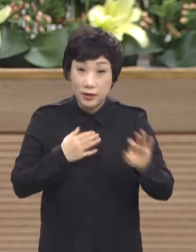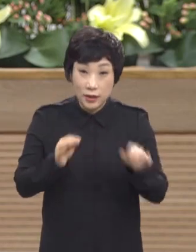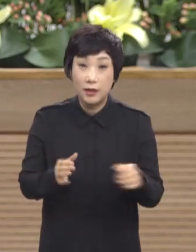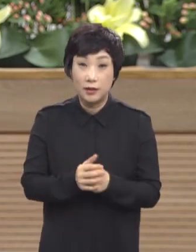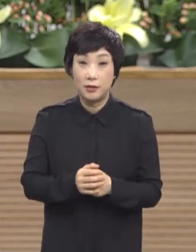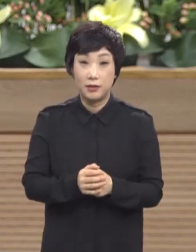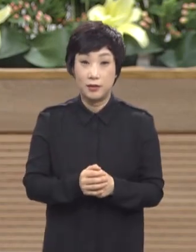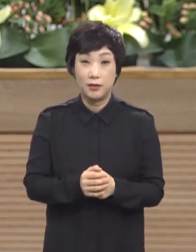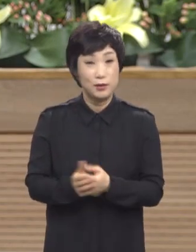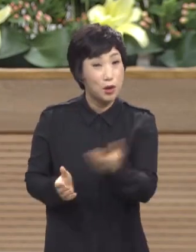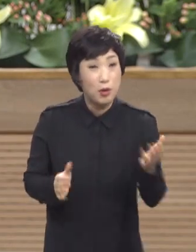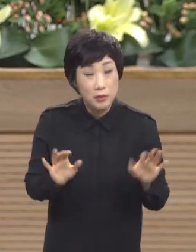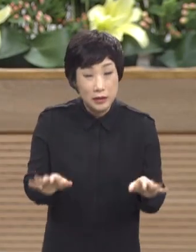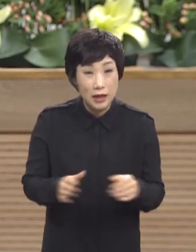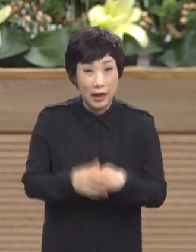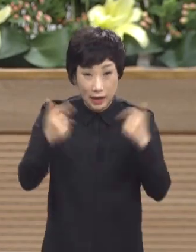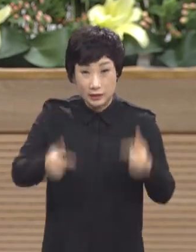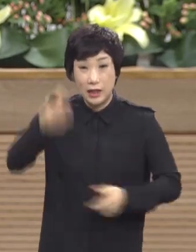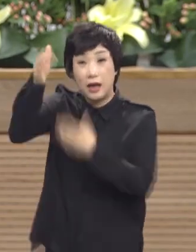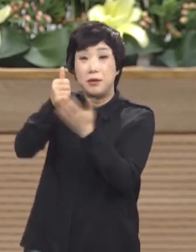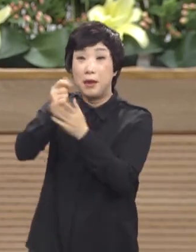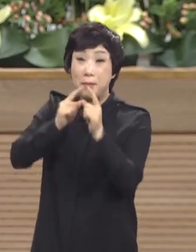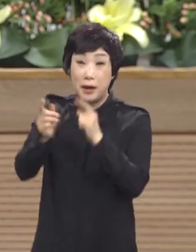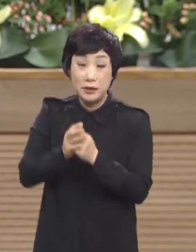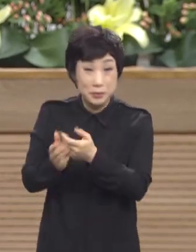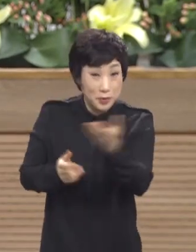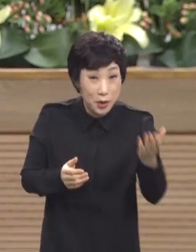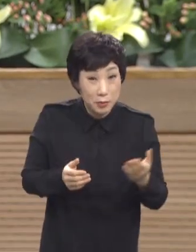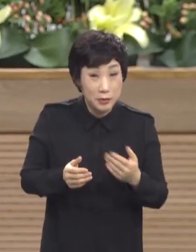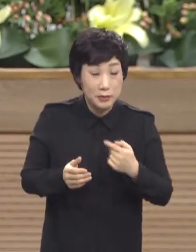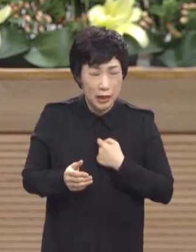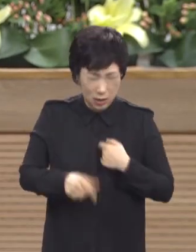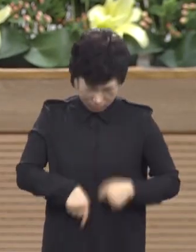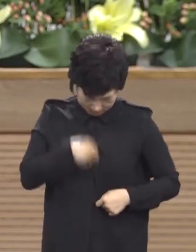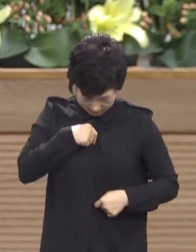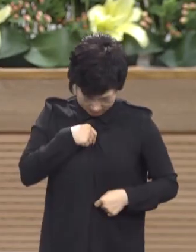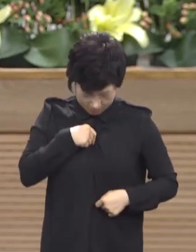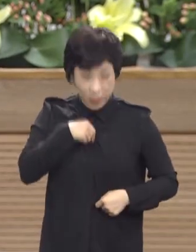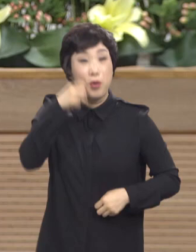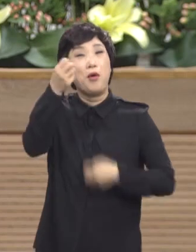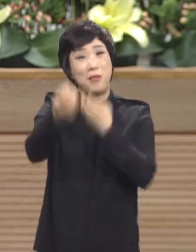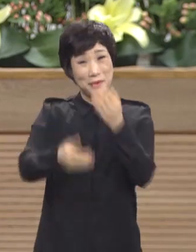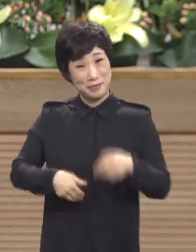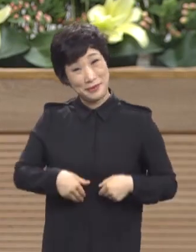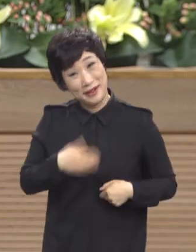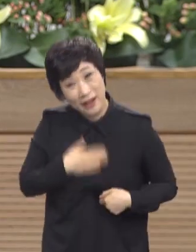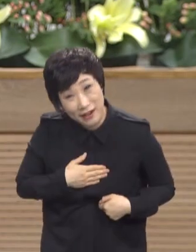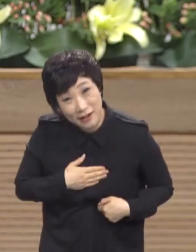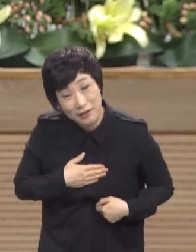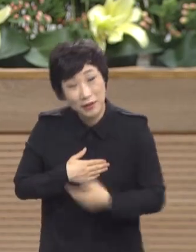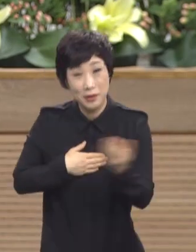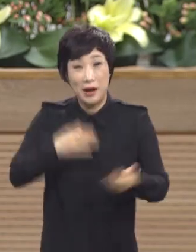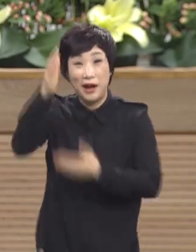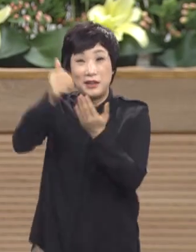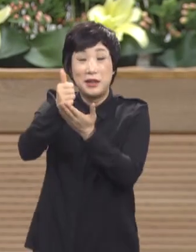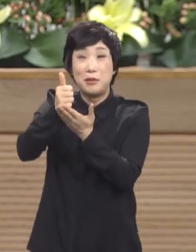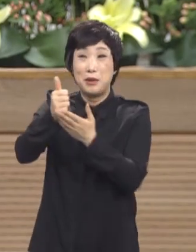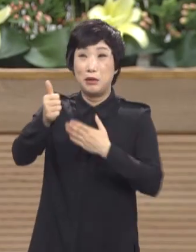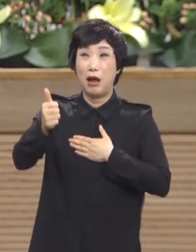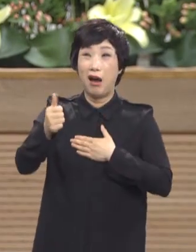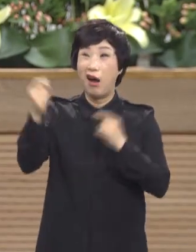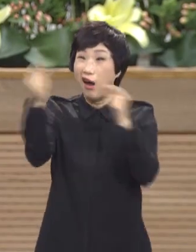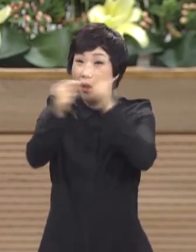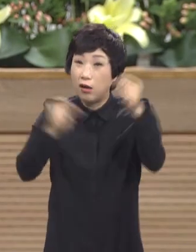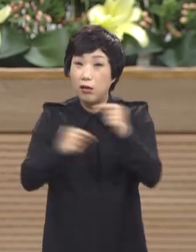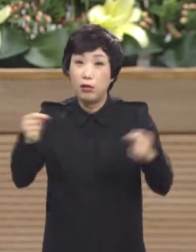돼. 여러분은 항상 하나님 말씀 앞에 솔직하게 고백해야지. 하나님의 상대가 안